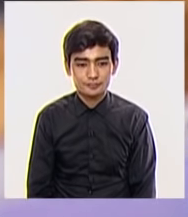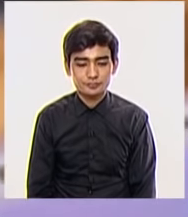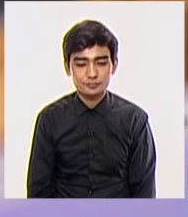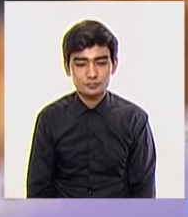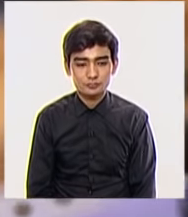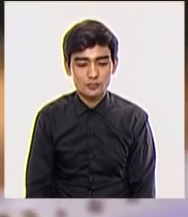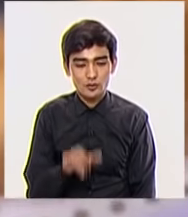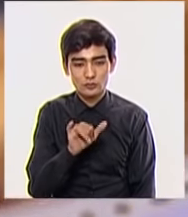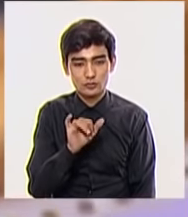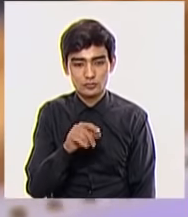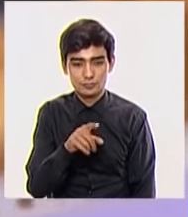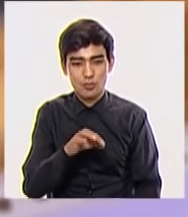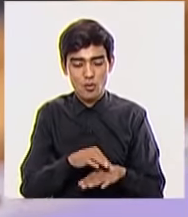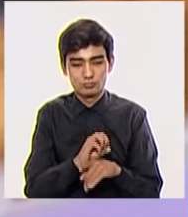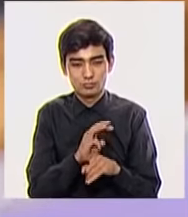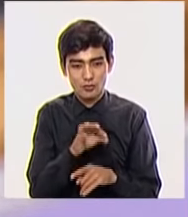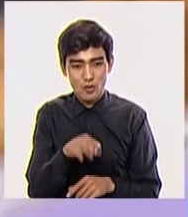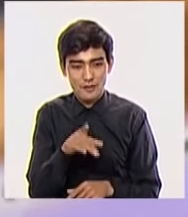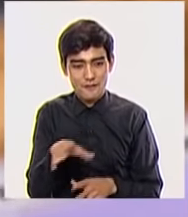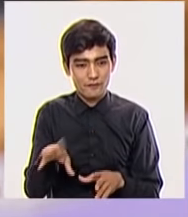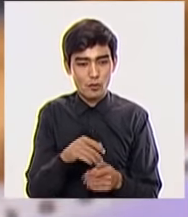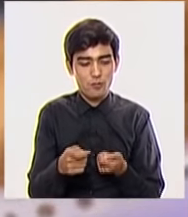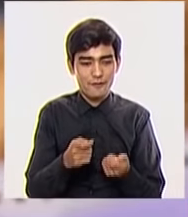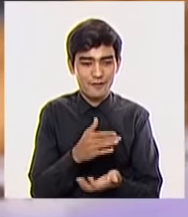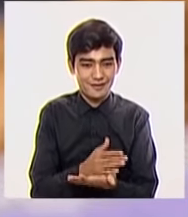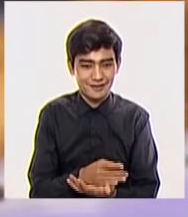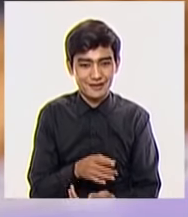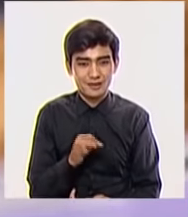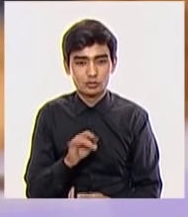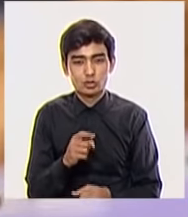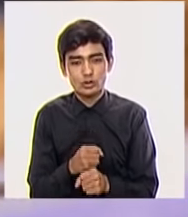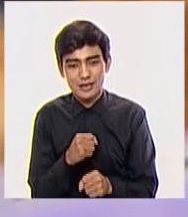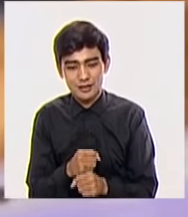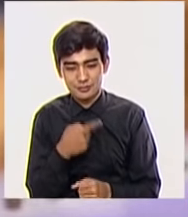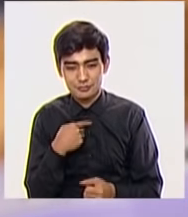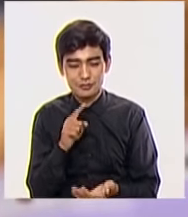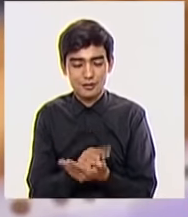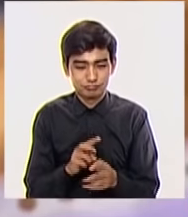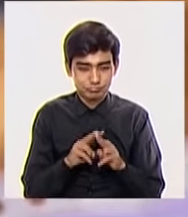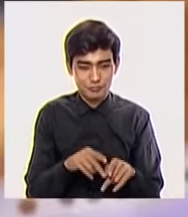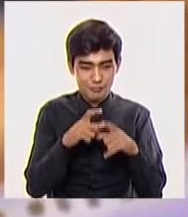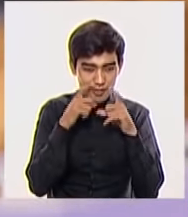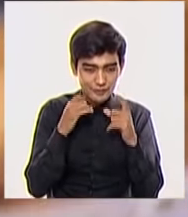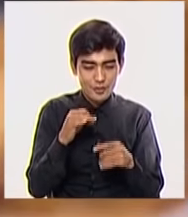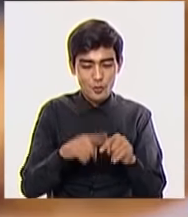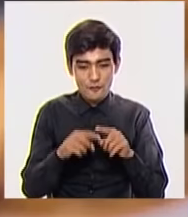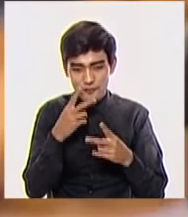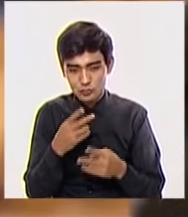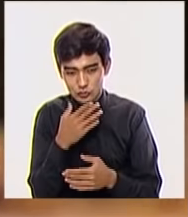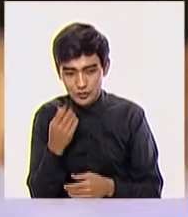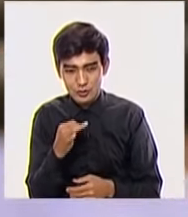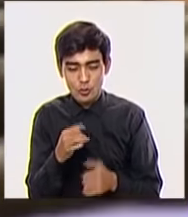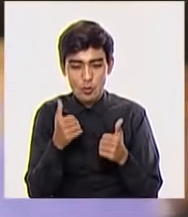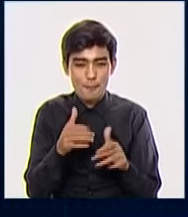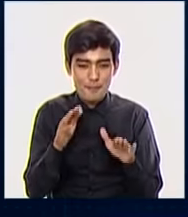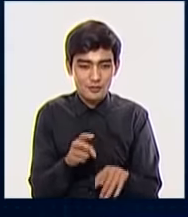У него корона, потому что он всеми нами управляет. Он говорит нам, что нам делать. Он заставляет нас носить маски, не видеть родных, не ходить в хорошие